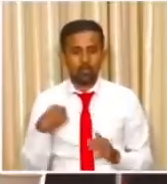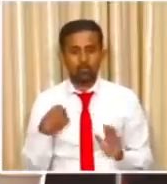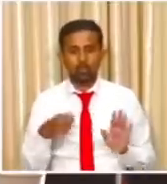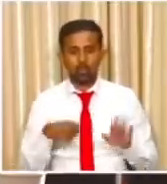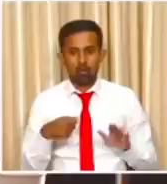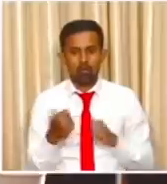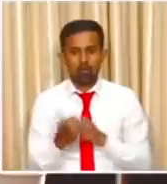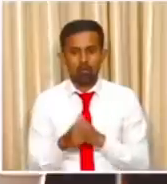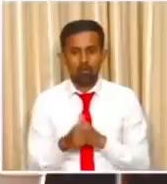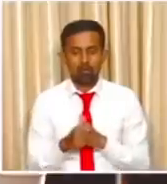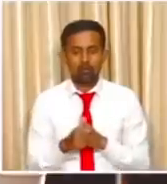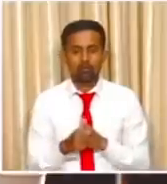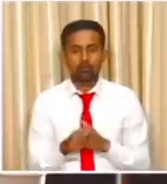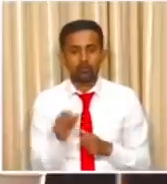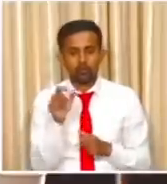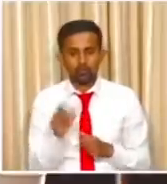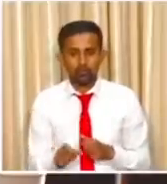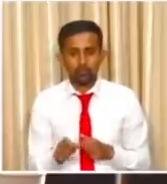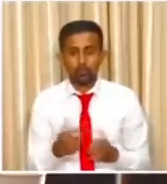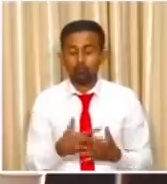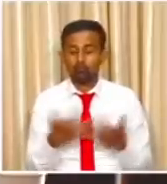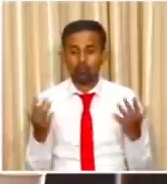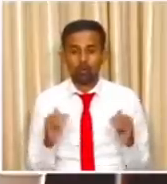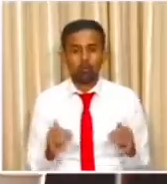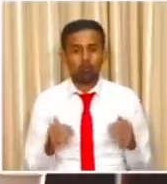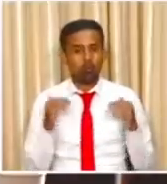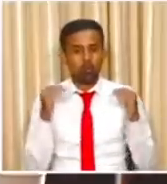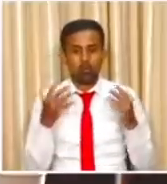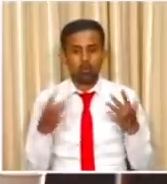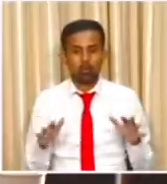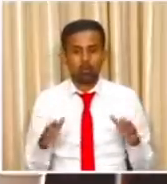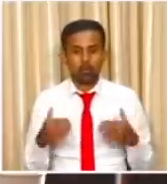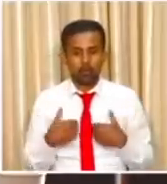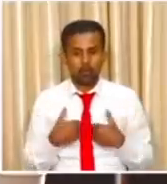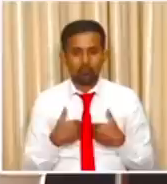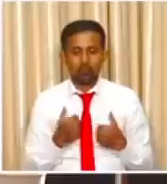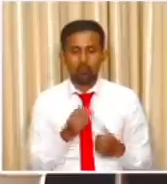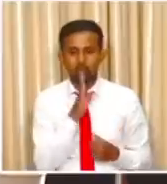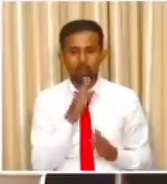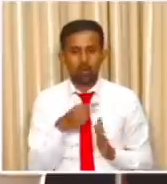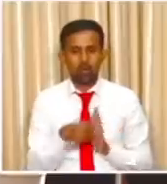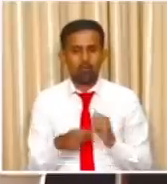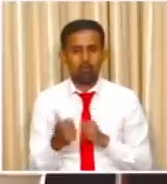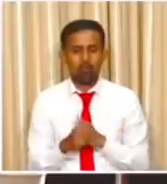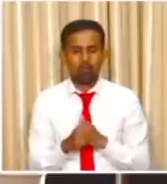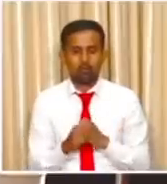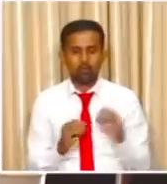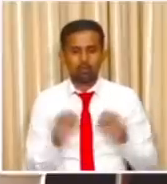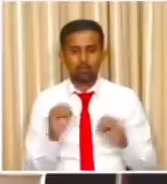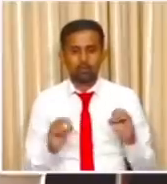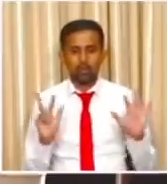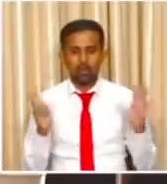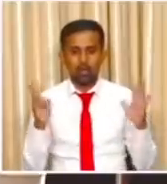නිෂ්පාදකයන්ගේ ඇඟලුම් නිෂ්පාදකයන්ගේ විශාල වර්ධනයක් අත්පත් තියෙනවා. අපේ සාමාන්‍යයෙන් අපේ රටේ රෙදිපිලි නිෂ්පාදනයේ